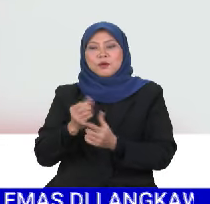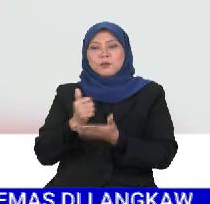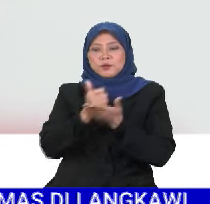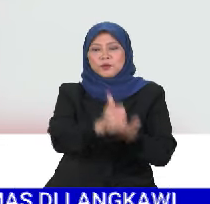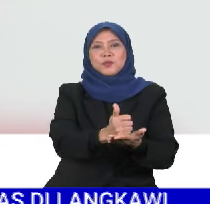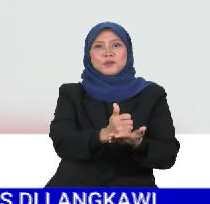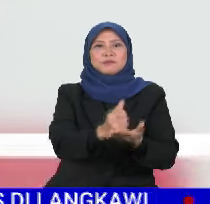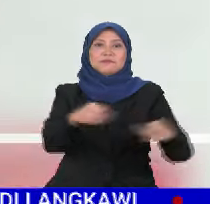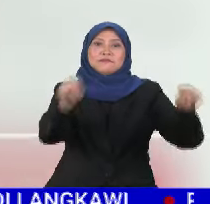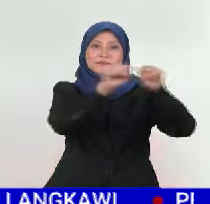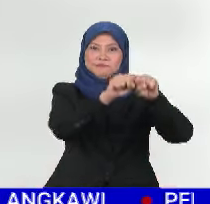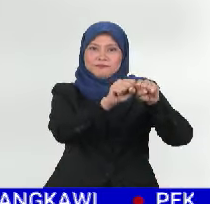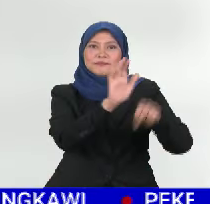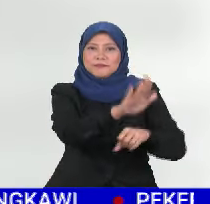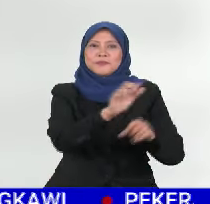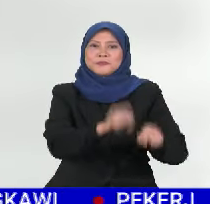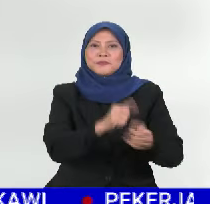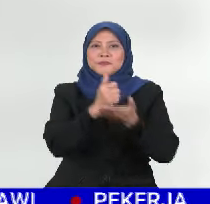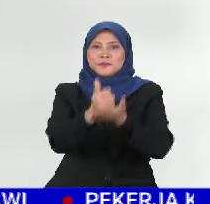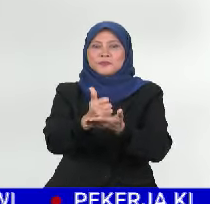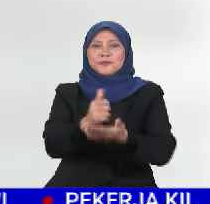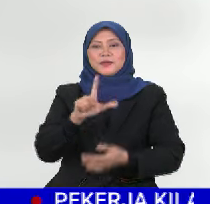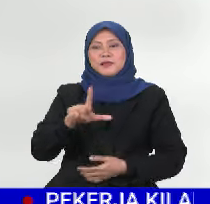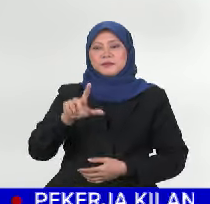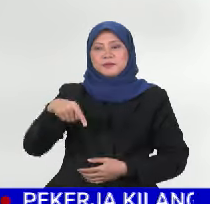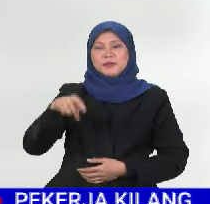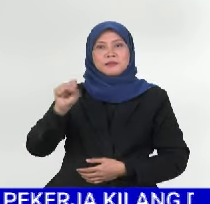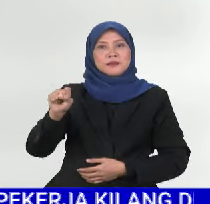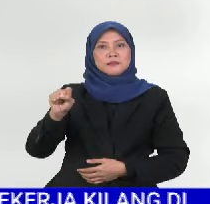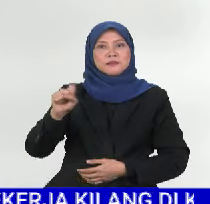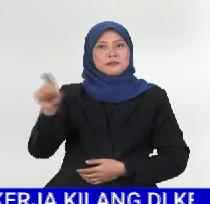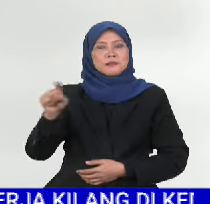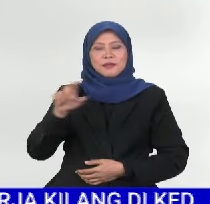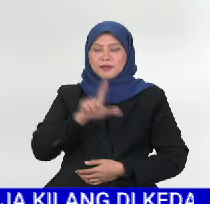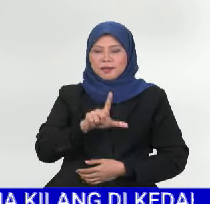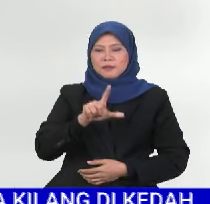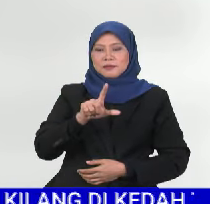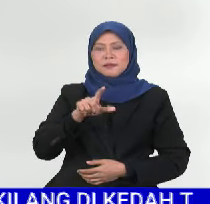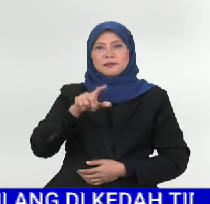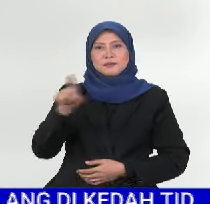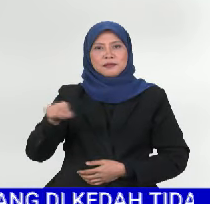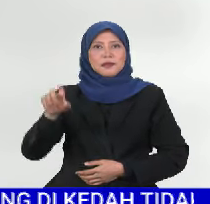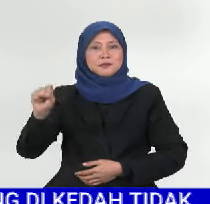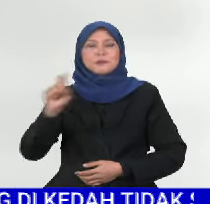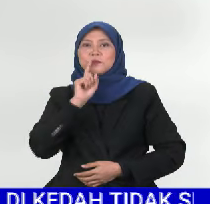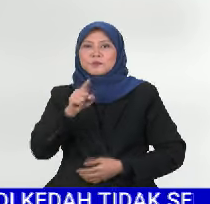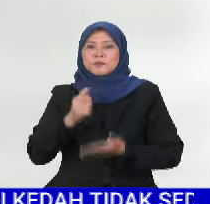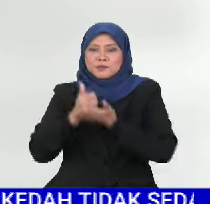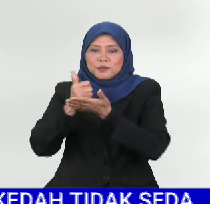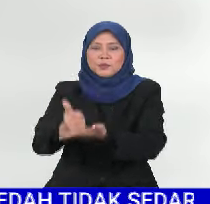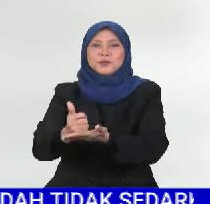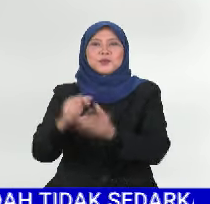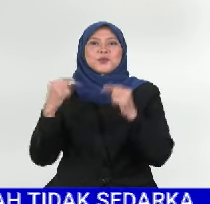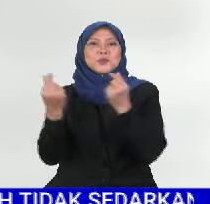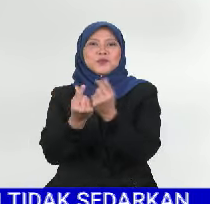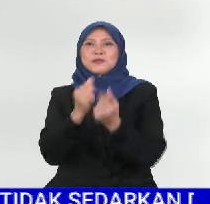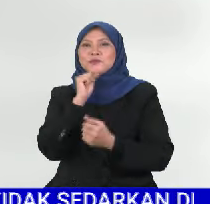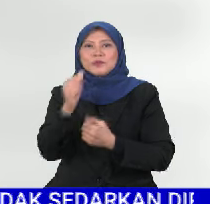kariah. SPZAS diperkenalkan bertujuan membantu meringankan beban golongan bukan